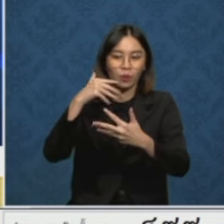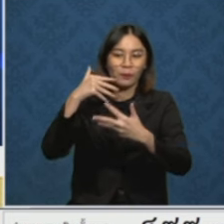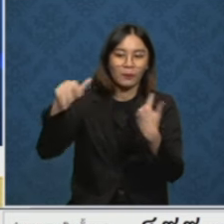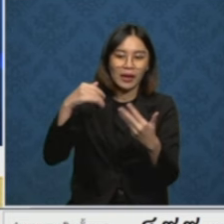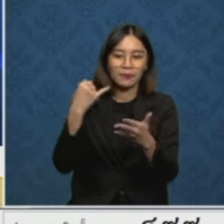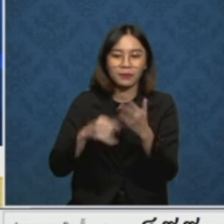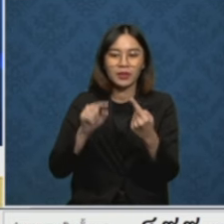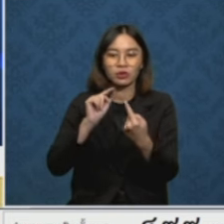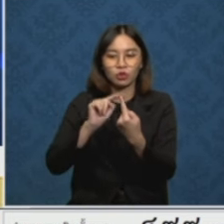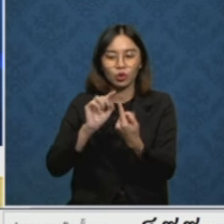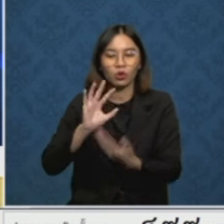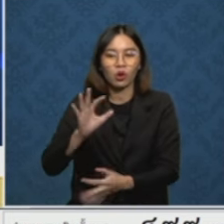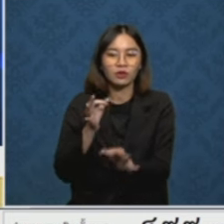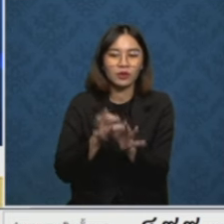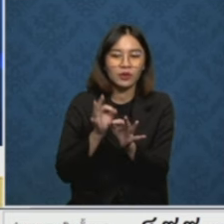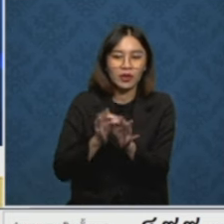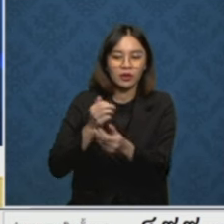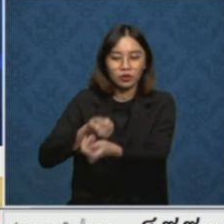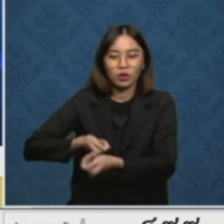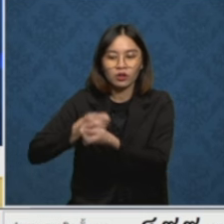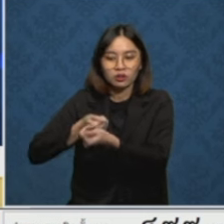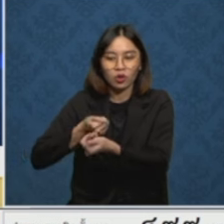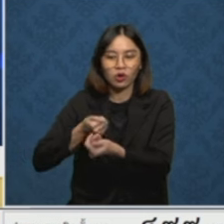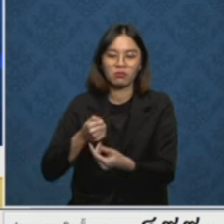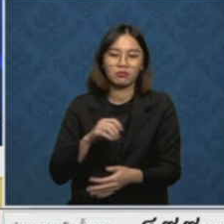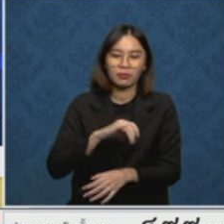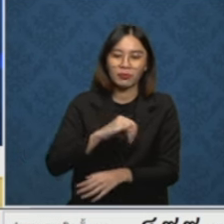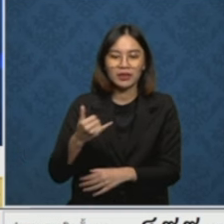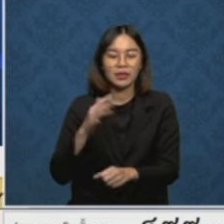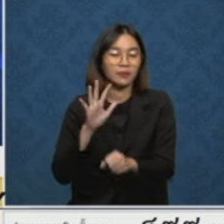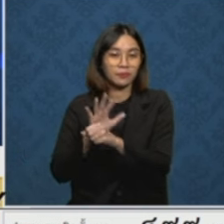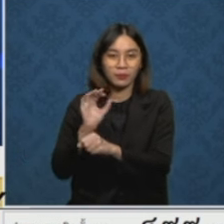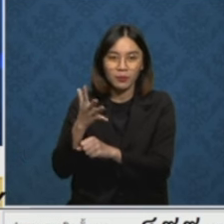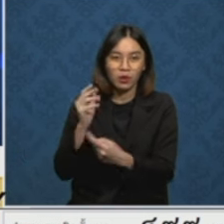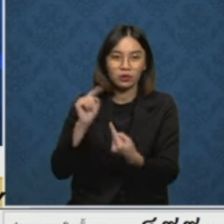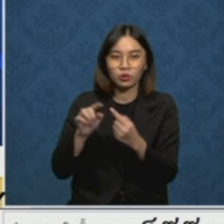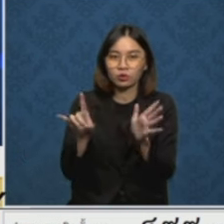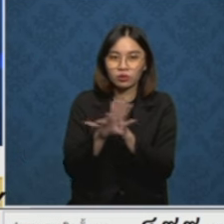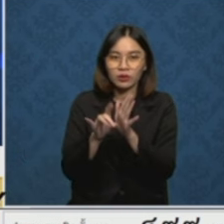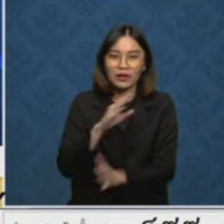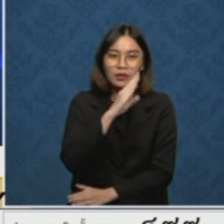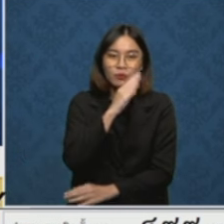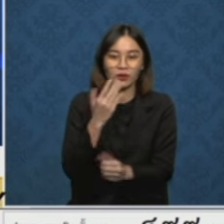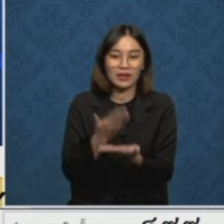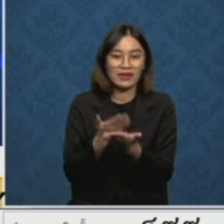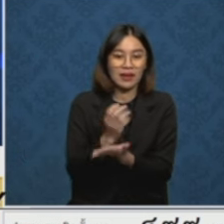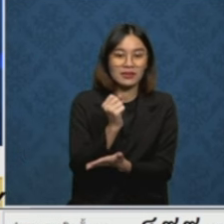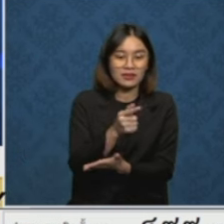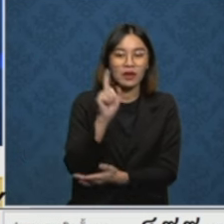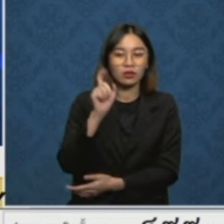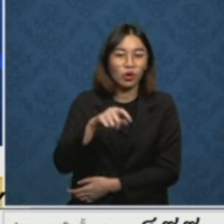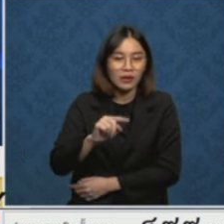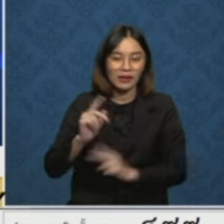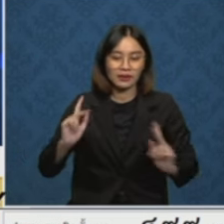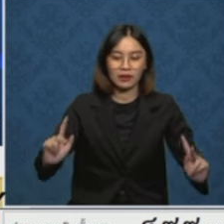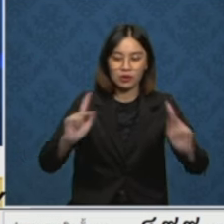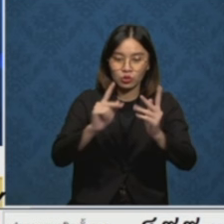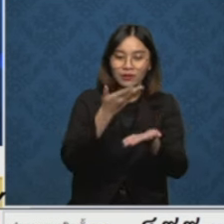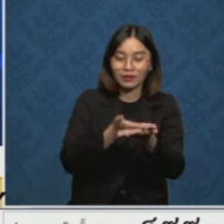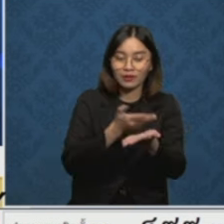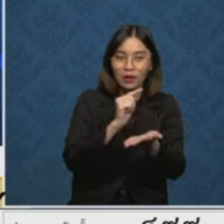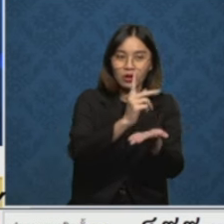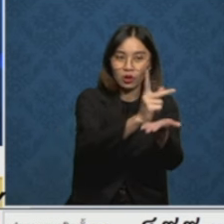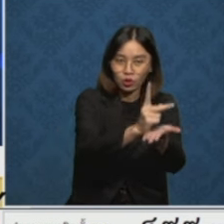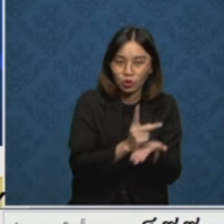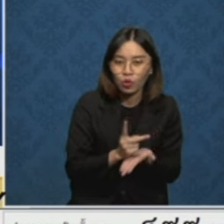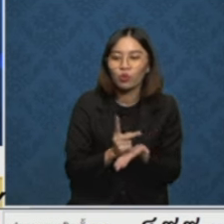ของธกส.เองทั้งสภาพคล่องของธกส.ก็อาจจะไม่ได้เพียงพอนะคะที่สุดท้ายแล้วถ้าจะใช้เนี่ยก็อาจจะต้องให้กระทรวงการคลังไปกู้ม